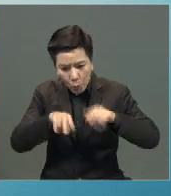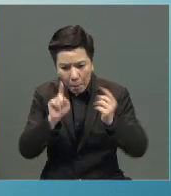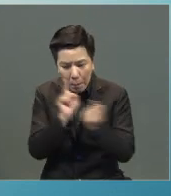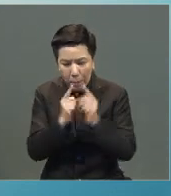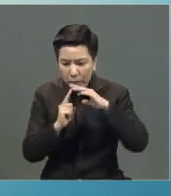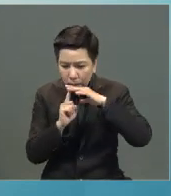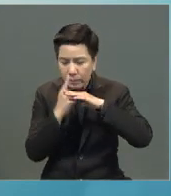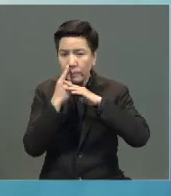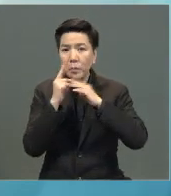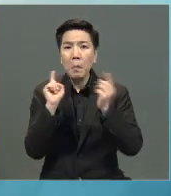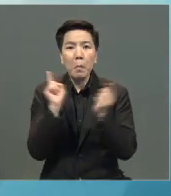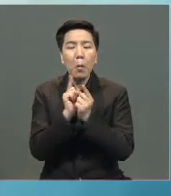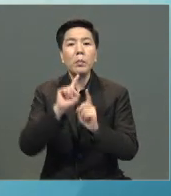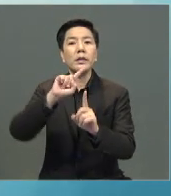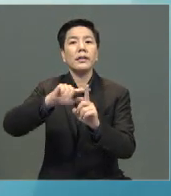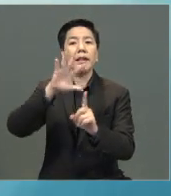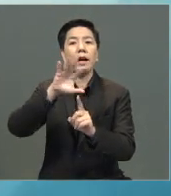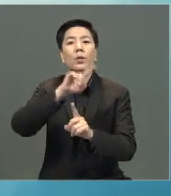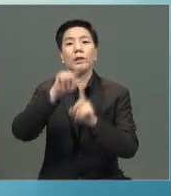พฤษภาคมนะครับพักที่โรงแรมในกรุงเทพฯก็ตรวจพบเชื้อในวันที่26